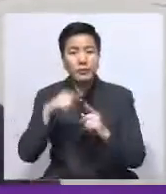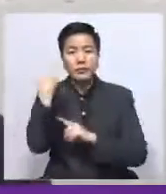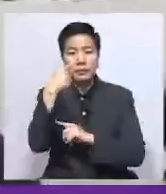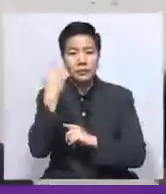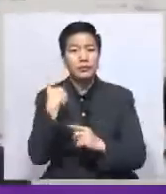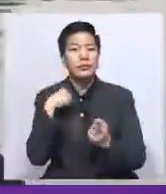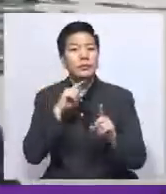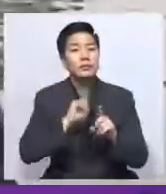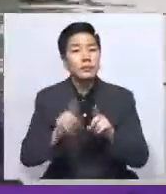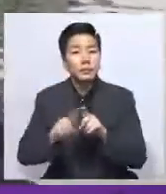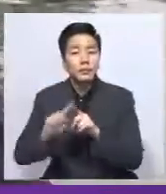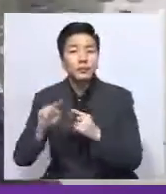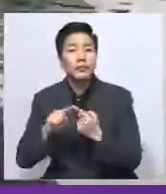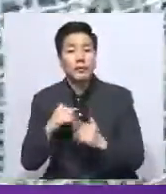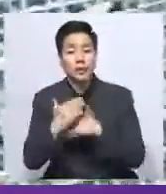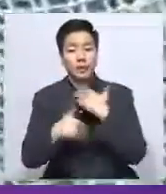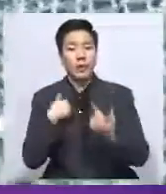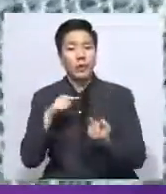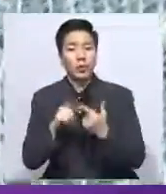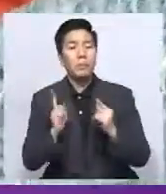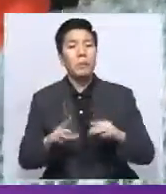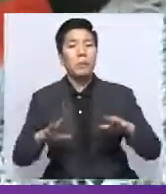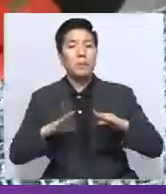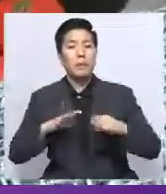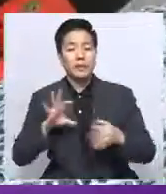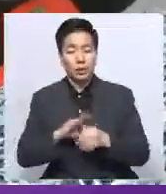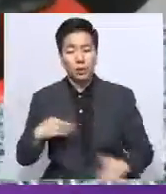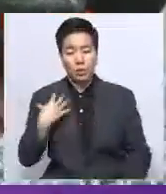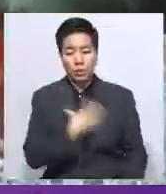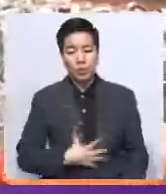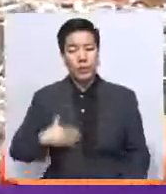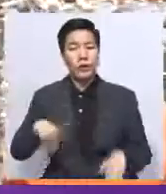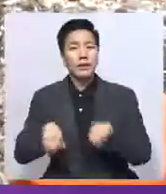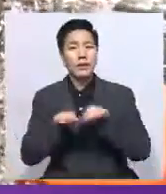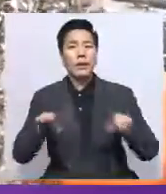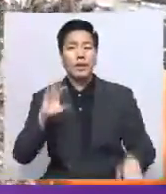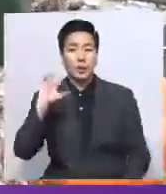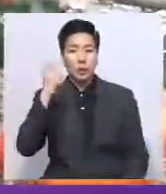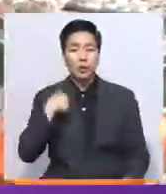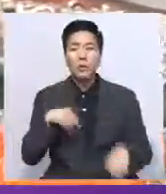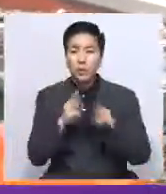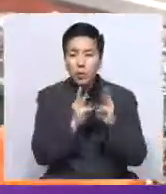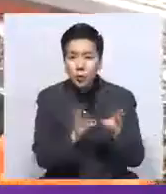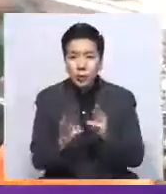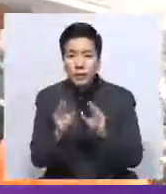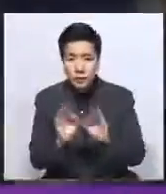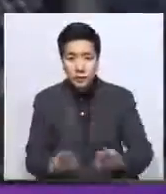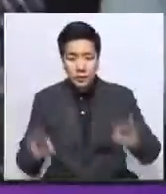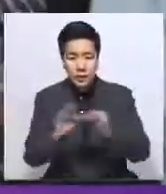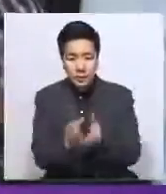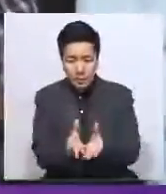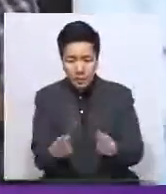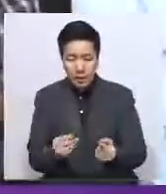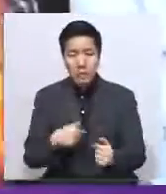การท่องเที่ยวและด้านต่างๆพัฒนาเป็นเมืองพักผ่อนเพื่อสุขภาพระดับโลกมาตรการสำคัญอาทิการกำหนดเขตพื้